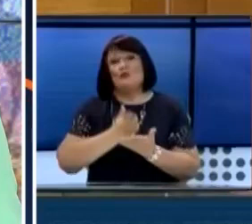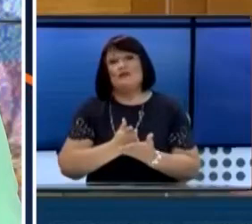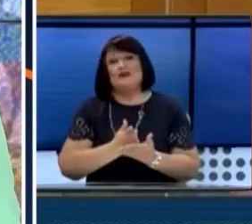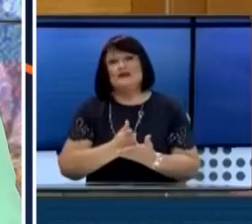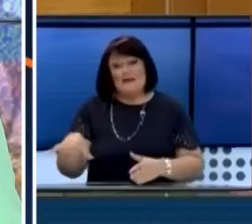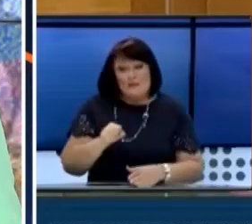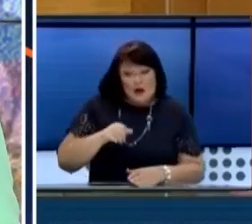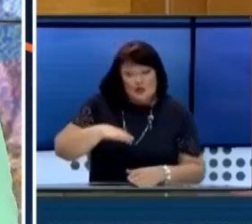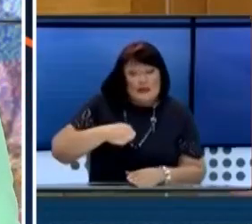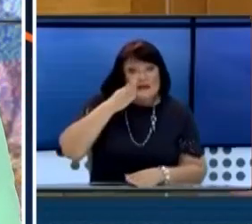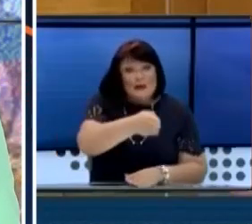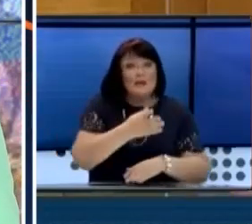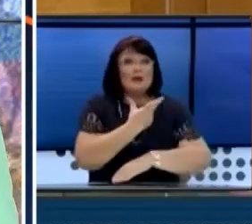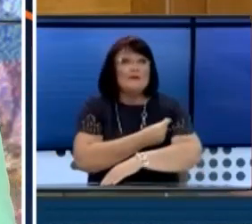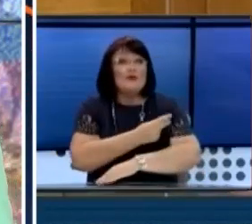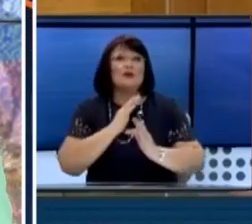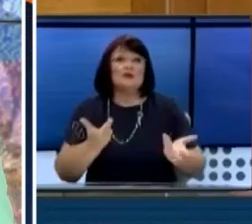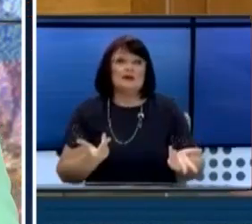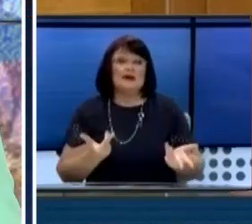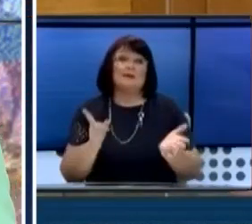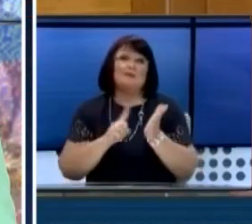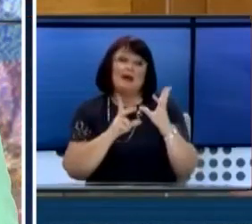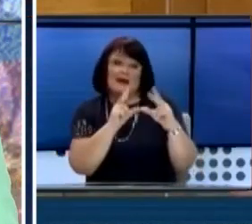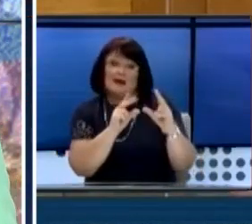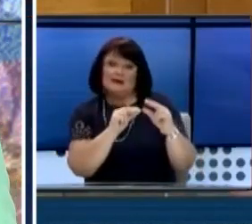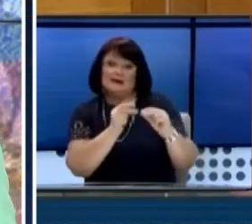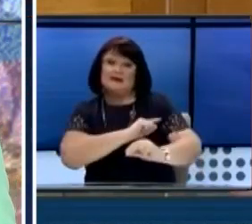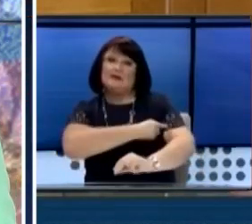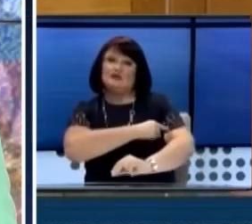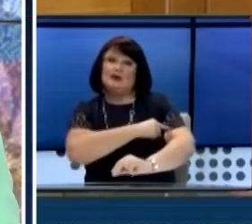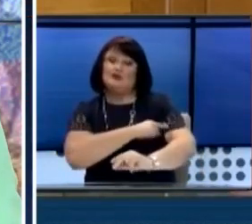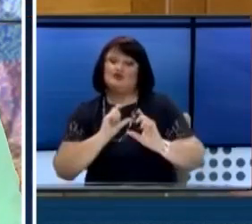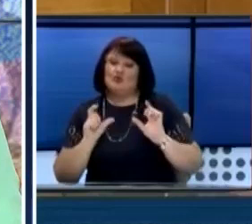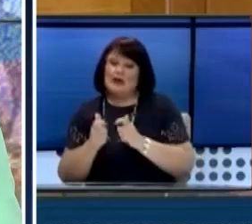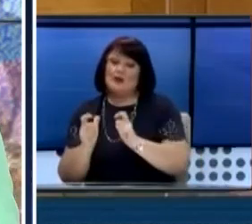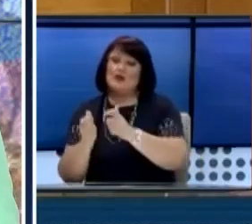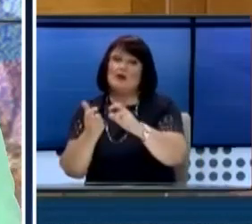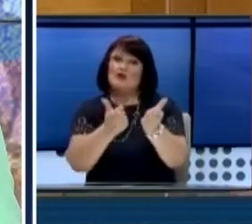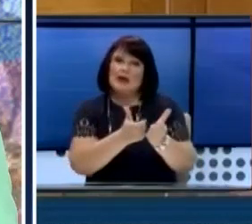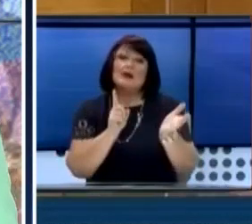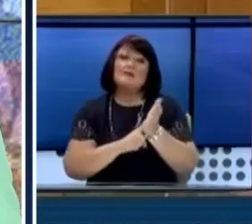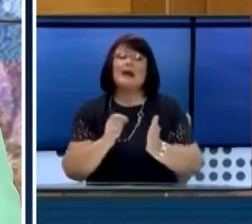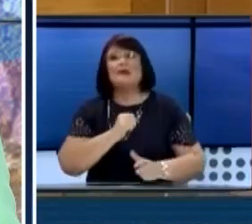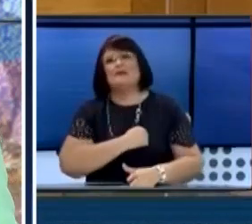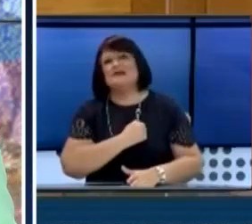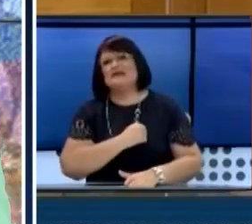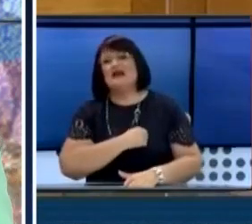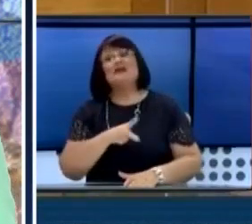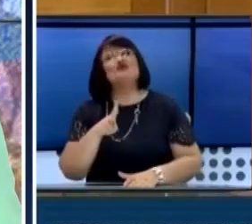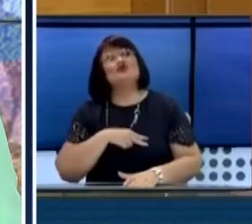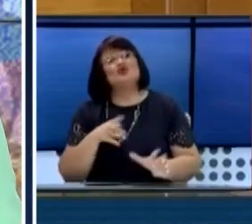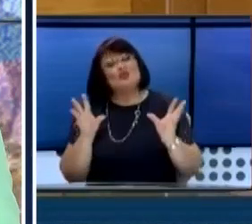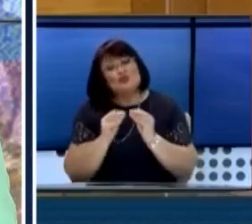ο Πρωθυπουργός. Ωστόσο, επιβεβαιώνοντας το χθεσινό ρεπορτάζ του Κεντρικού Δελτίου Ειδήσεων του Open, είπε ότι οι